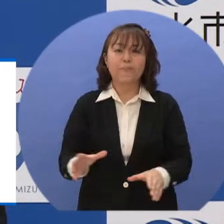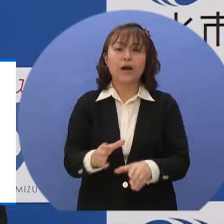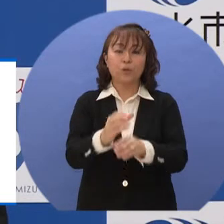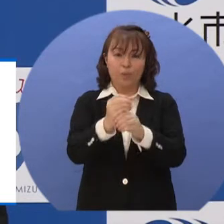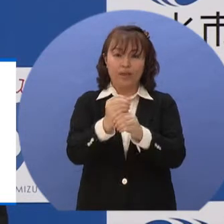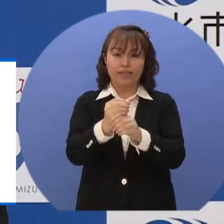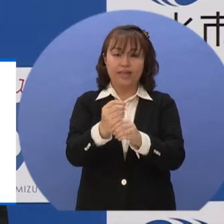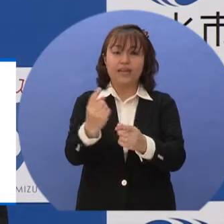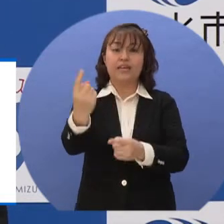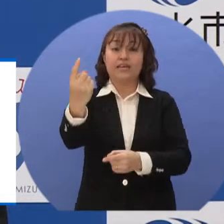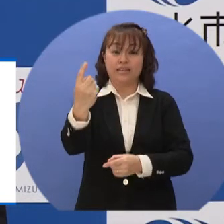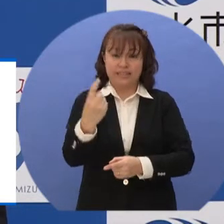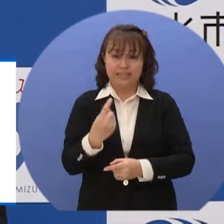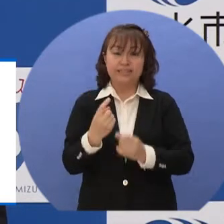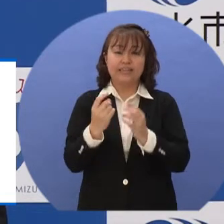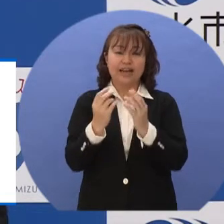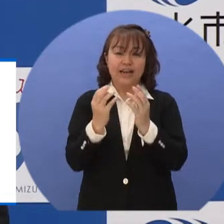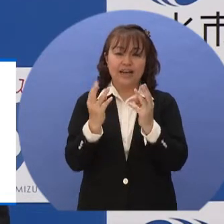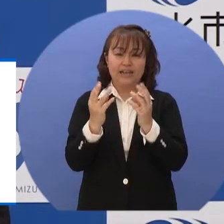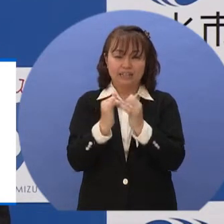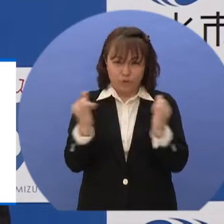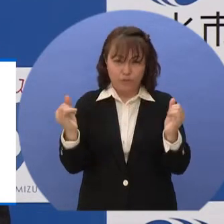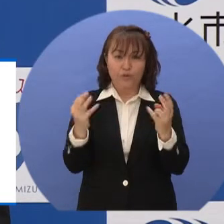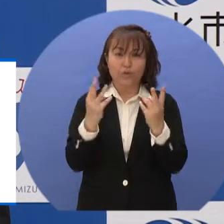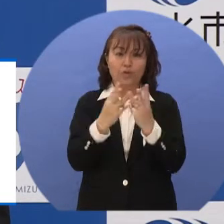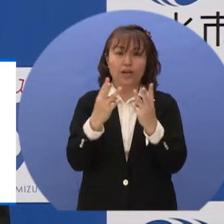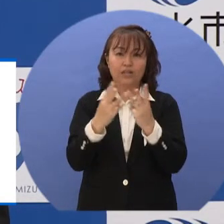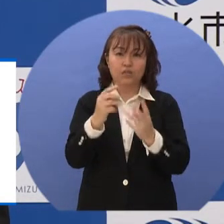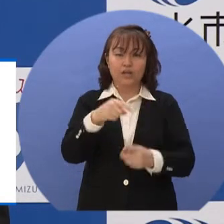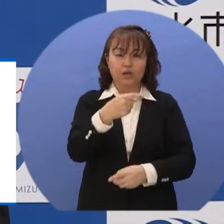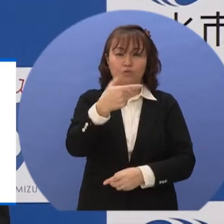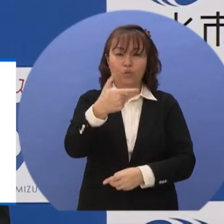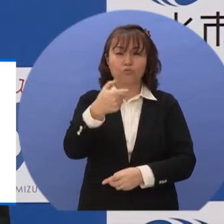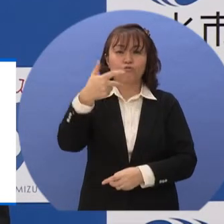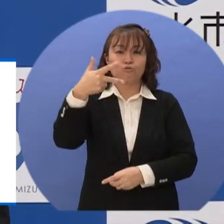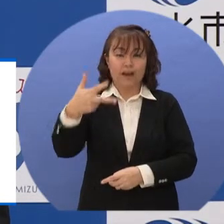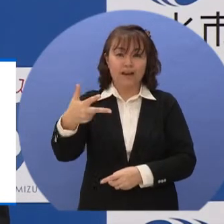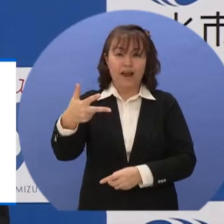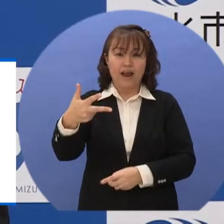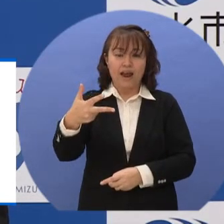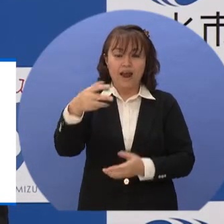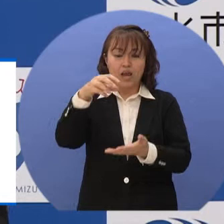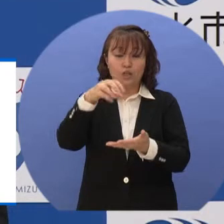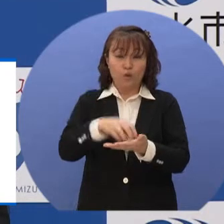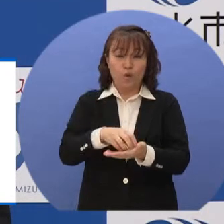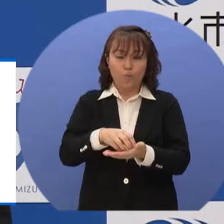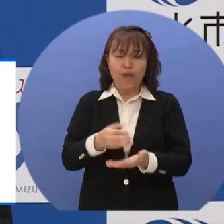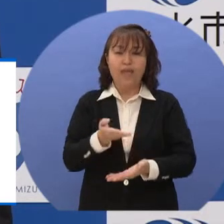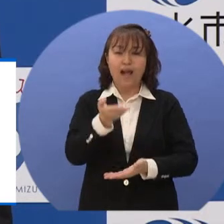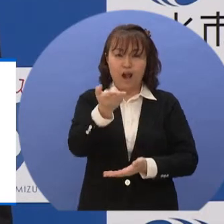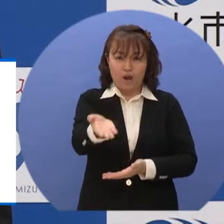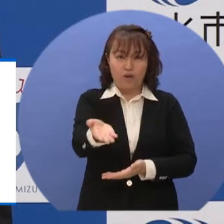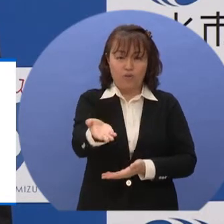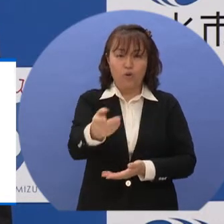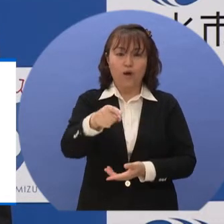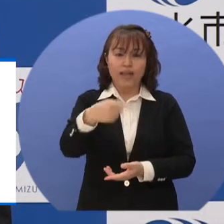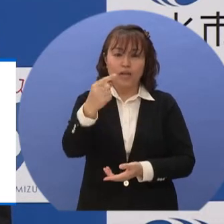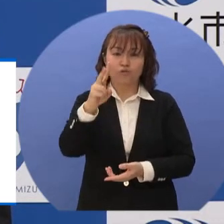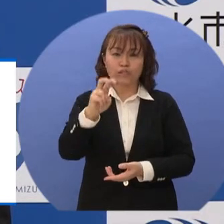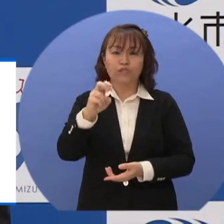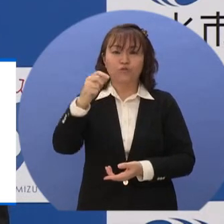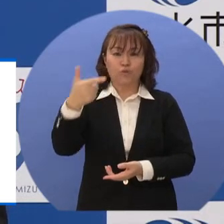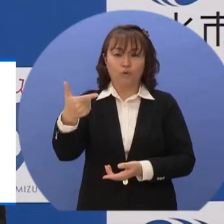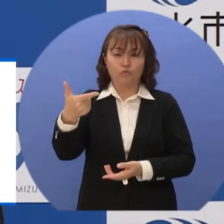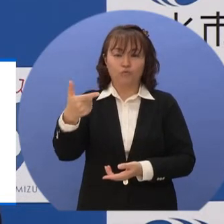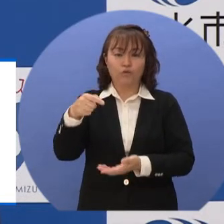来朝者が167人え証明発行数が126件え届け出の受付数